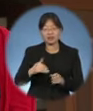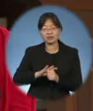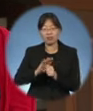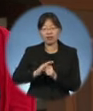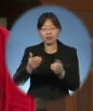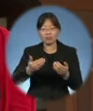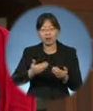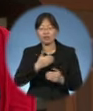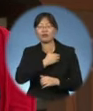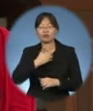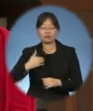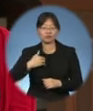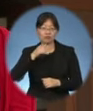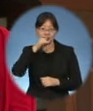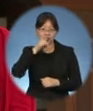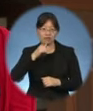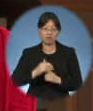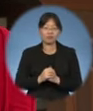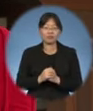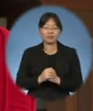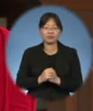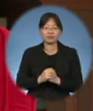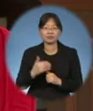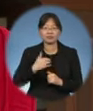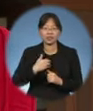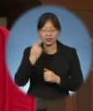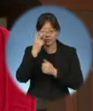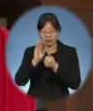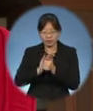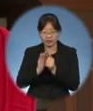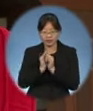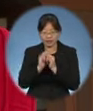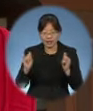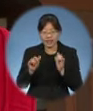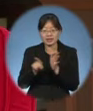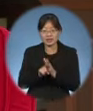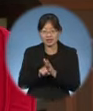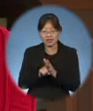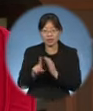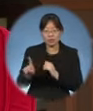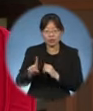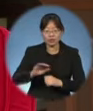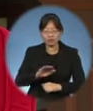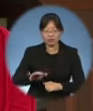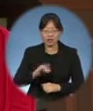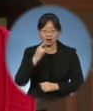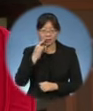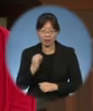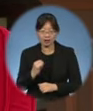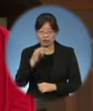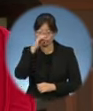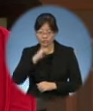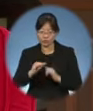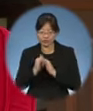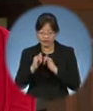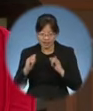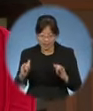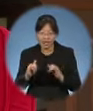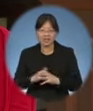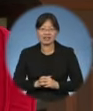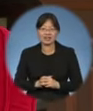사랑받을 만한 아이인가 보다. 네. 나를 돌봐주는 사람에 대한 신뢰. 우리 엄마는 굉장히 좋은 분이야. 라고